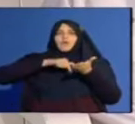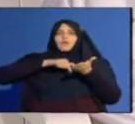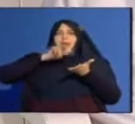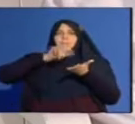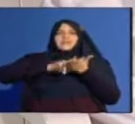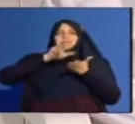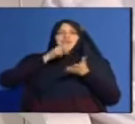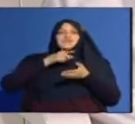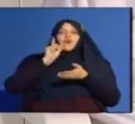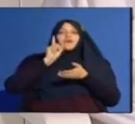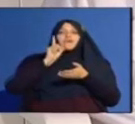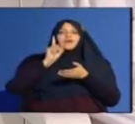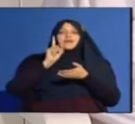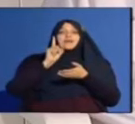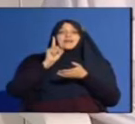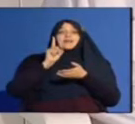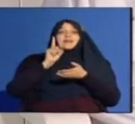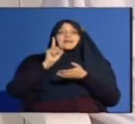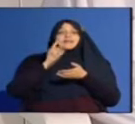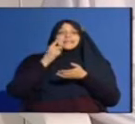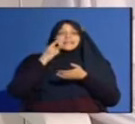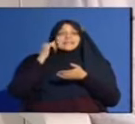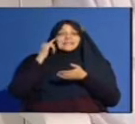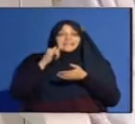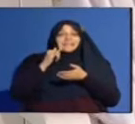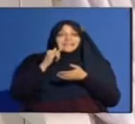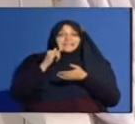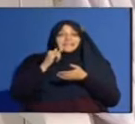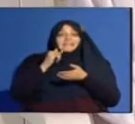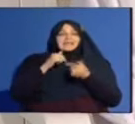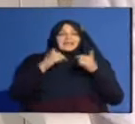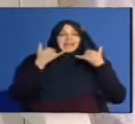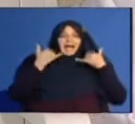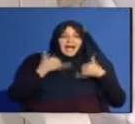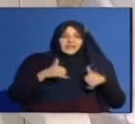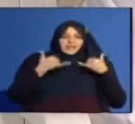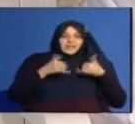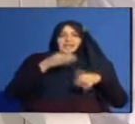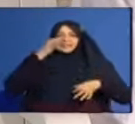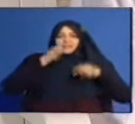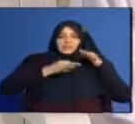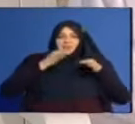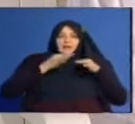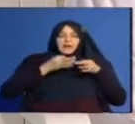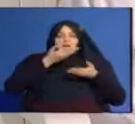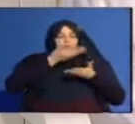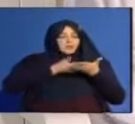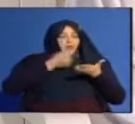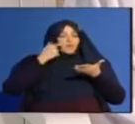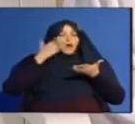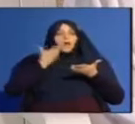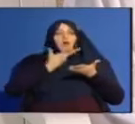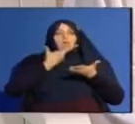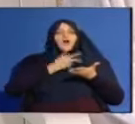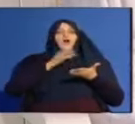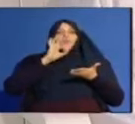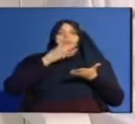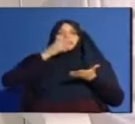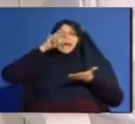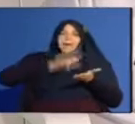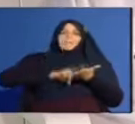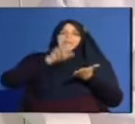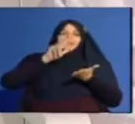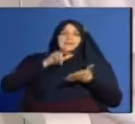إلا بعدما يضفى عليها ما يسمى بالصيغة التنفيذية على